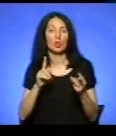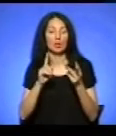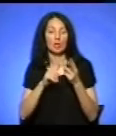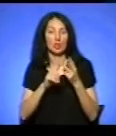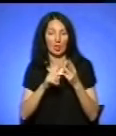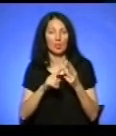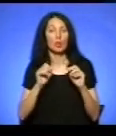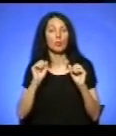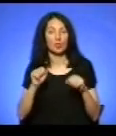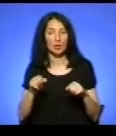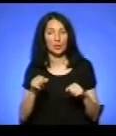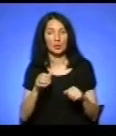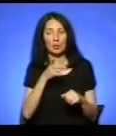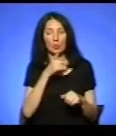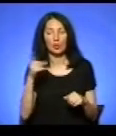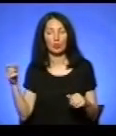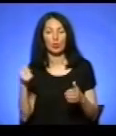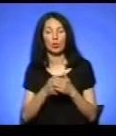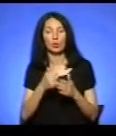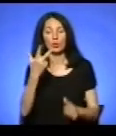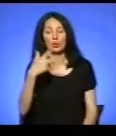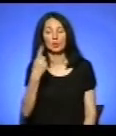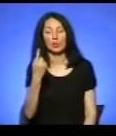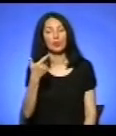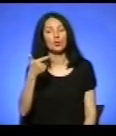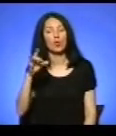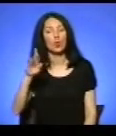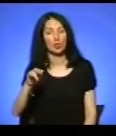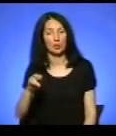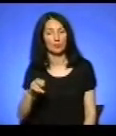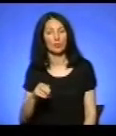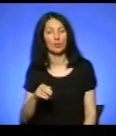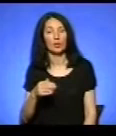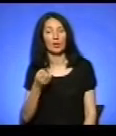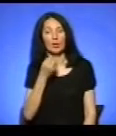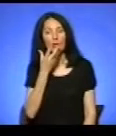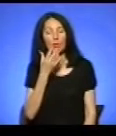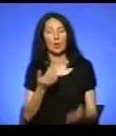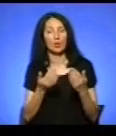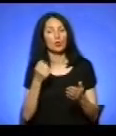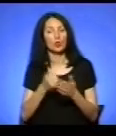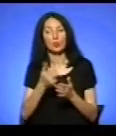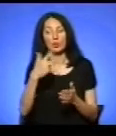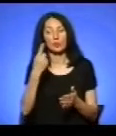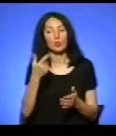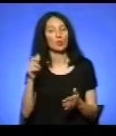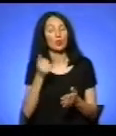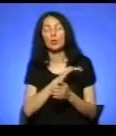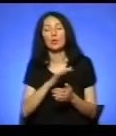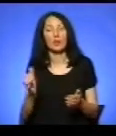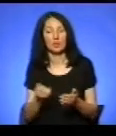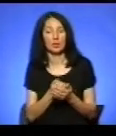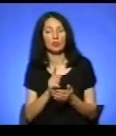можливостей. Це до 31 грудня. Добре, третє вікно можливостей, не встигли. Що тоді далі? Що буде? Мають